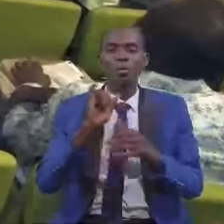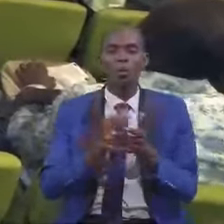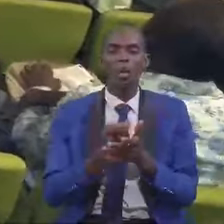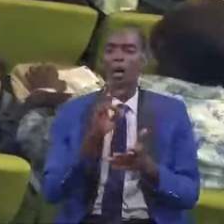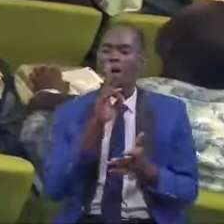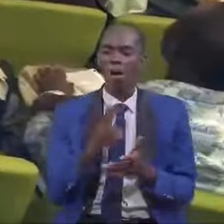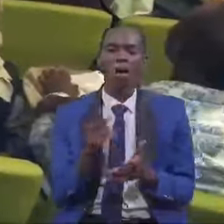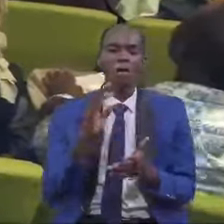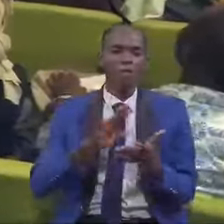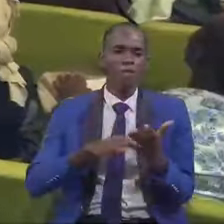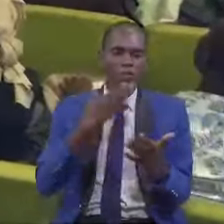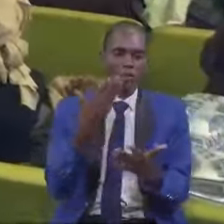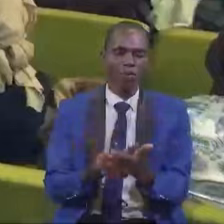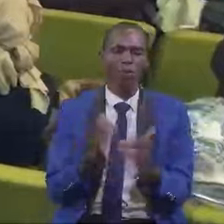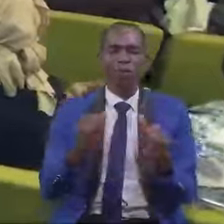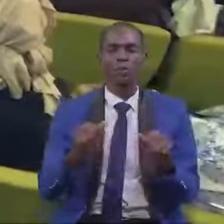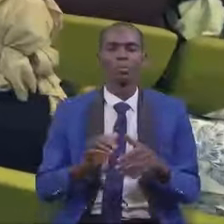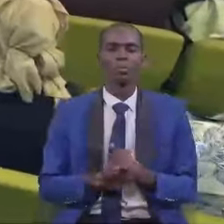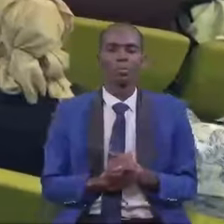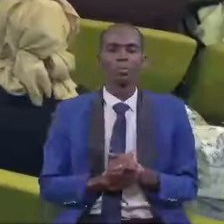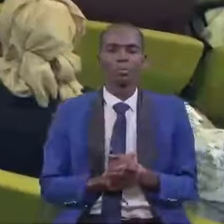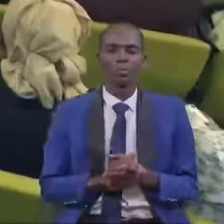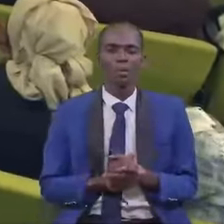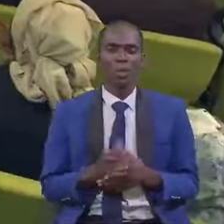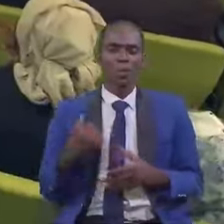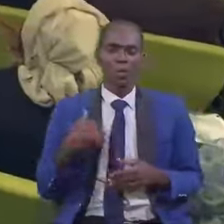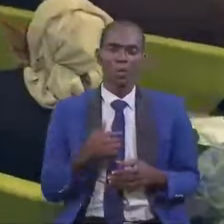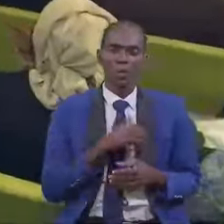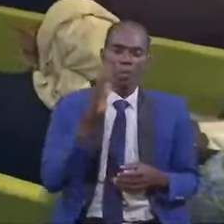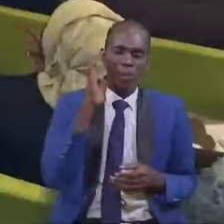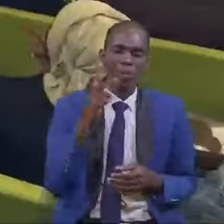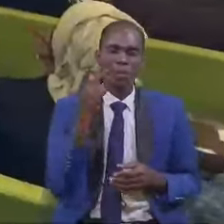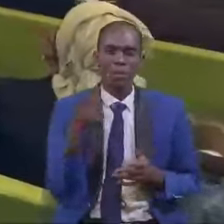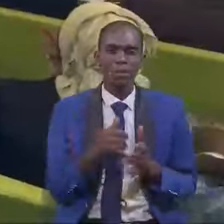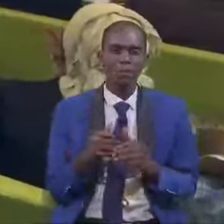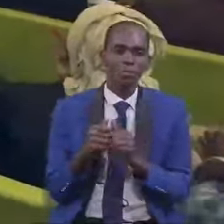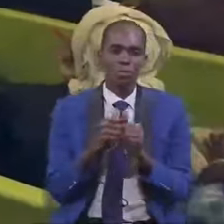J'aurai des miracles vérifiables. Nous le verrons ensemble.